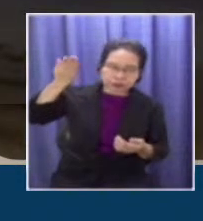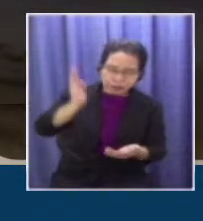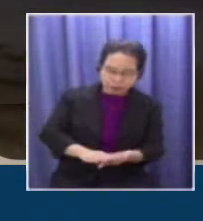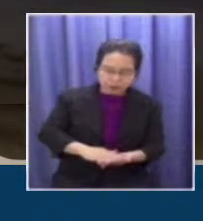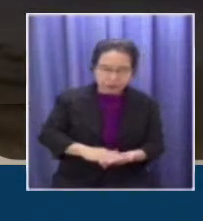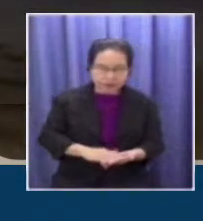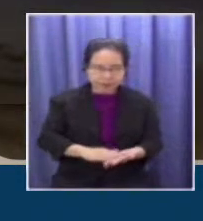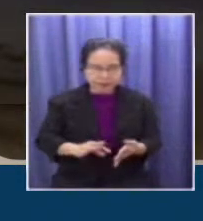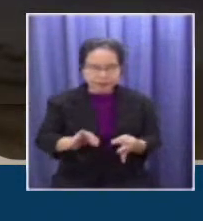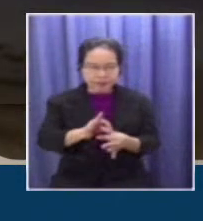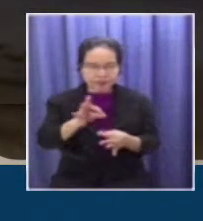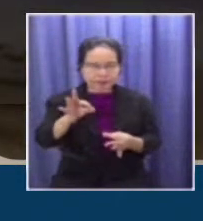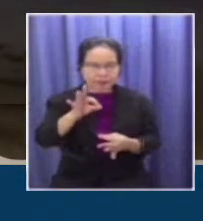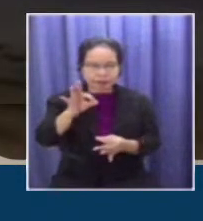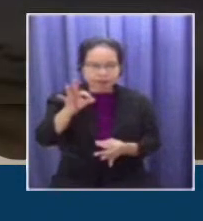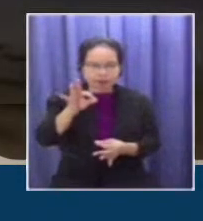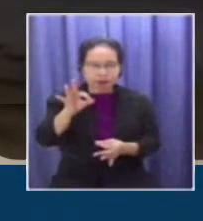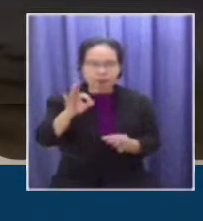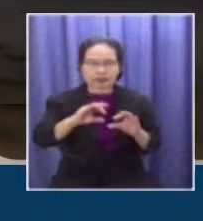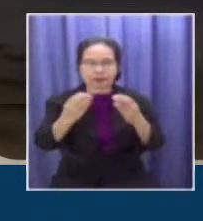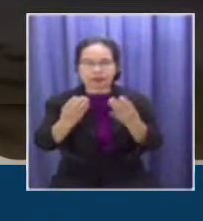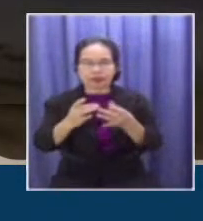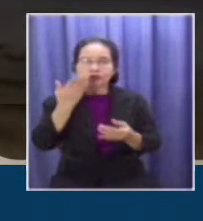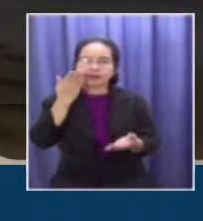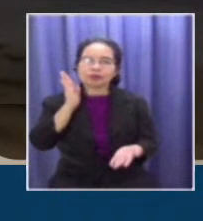ahomane a ɛwɔ soro hɔnom.